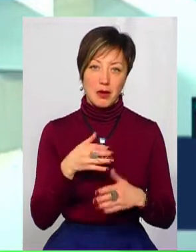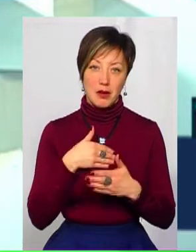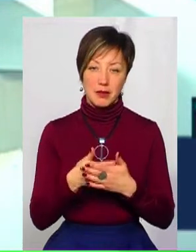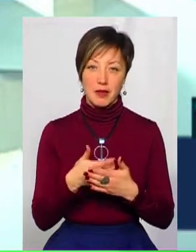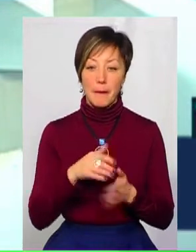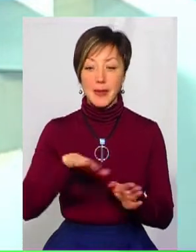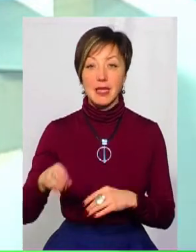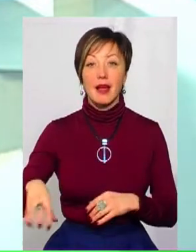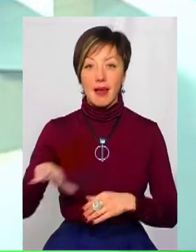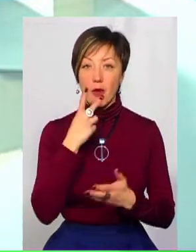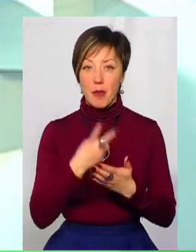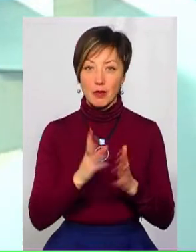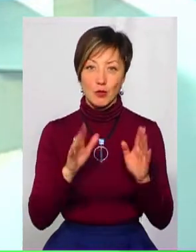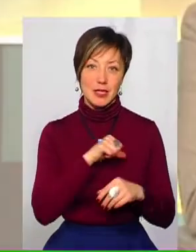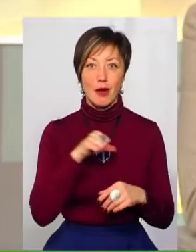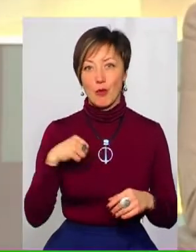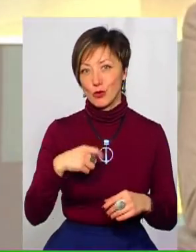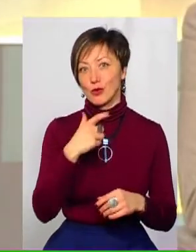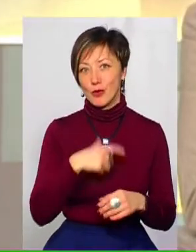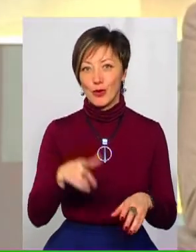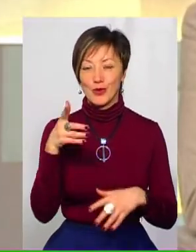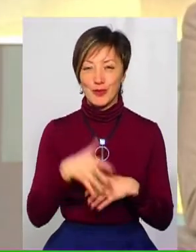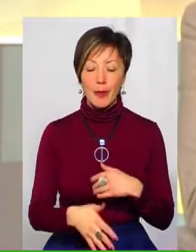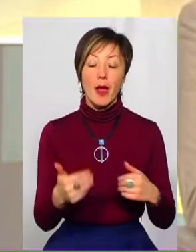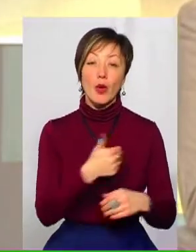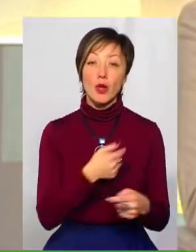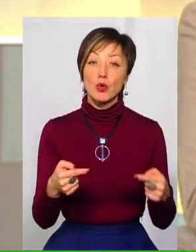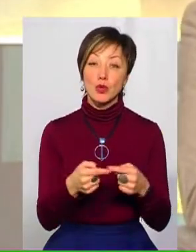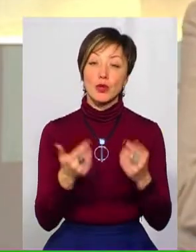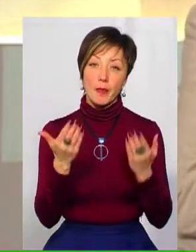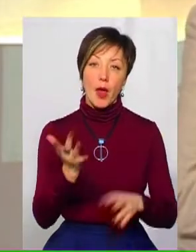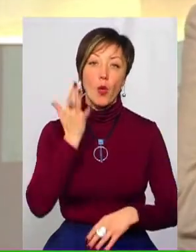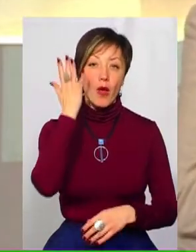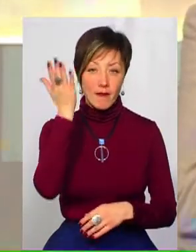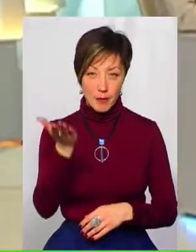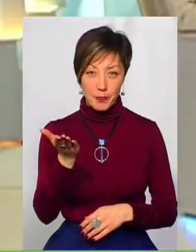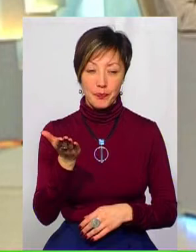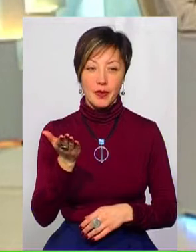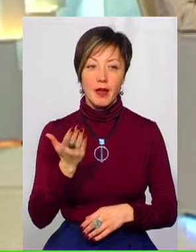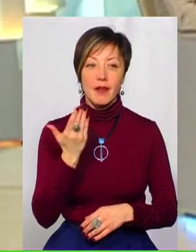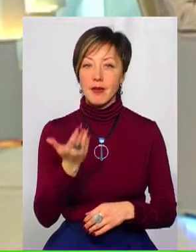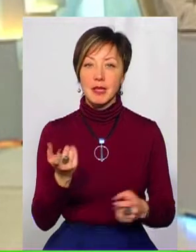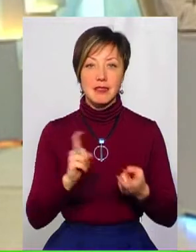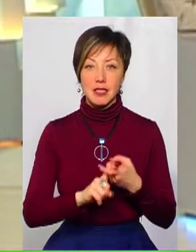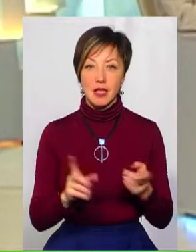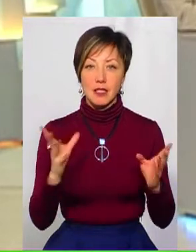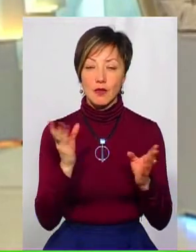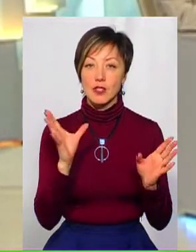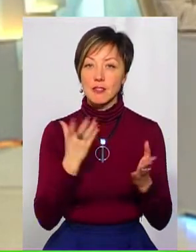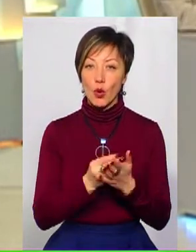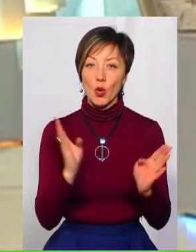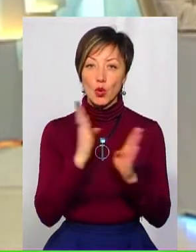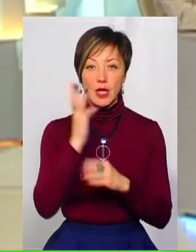Після Євробачення це буде вже само собою. Але хотілося уточнити, от уявімо, так? А ви б не зв'язали свою долю з Києвом, а